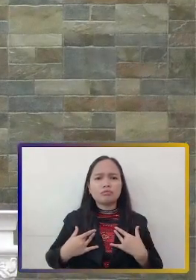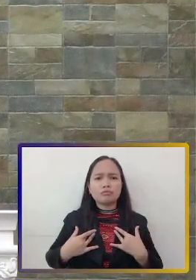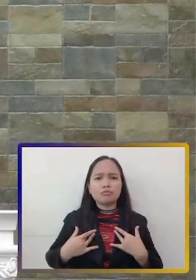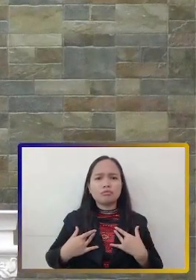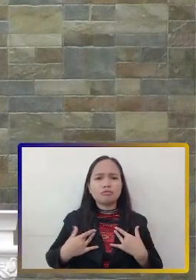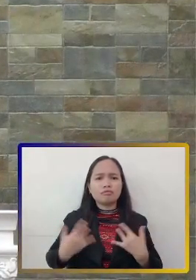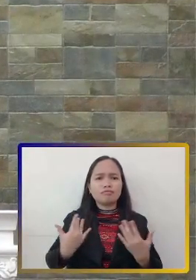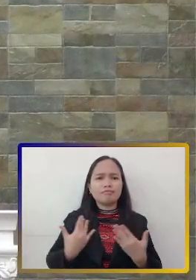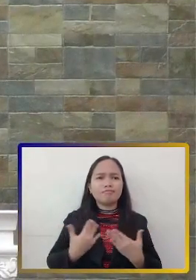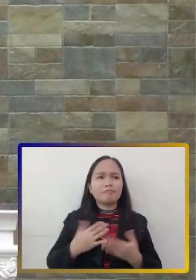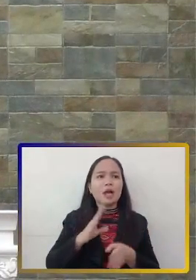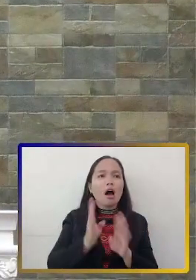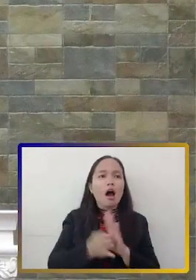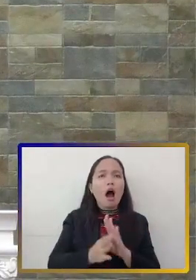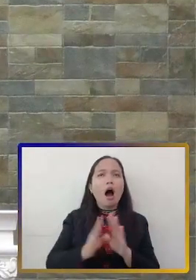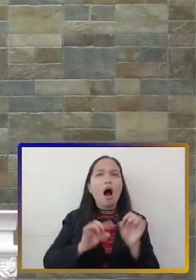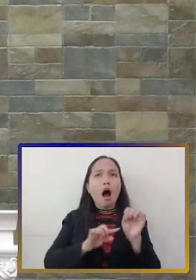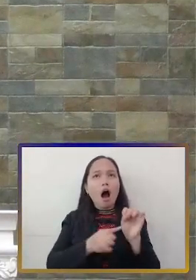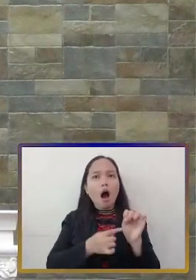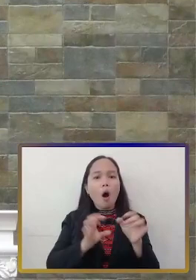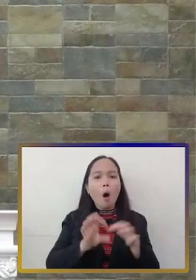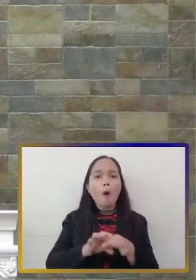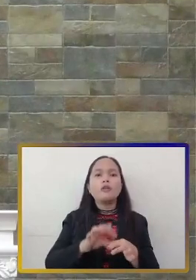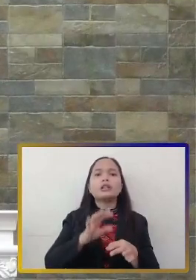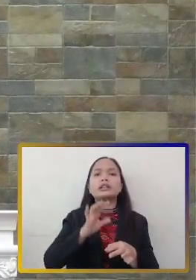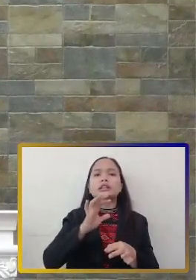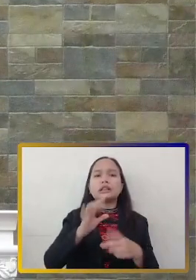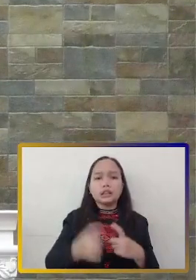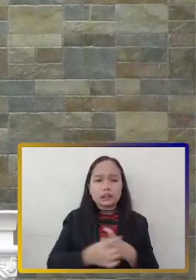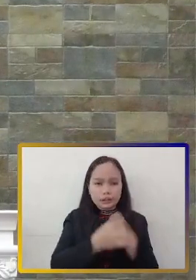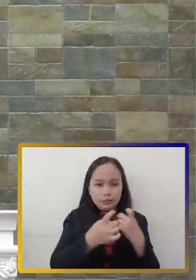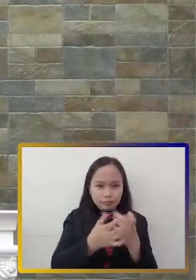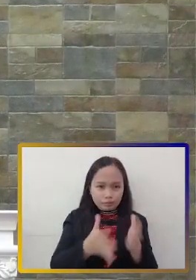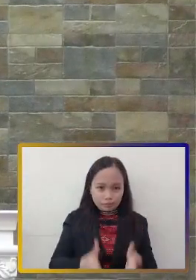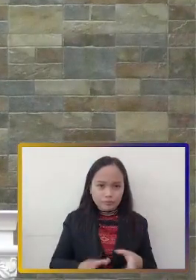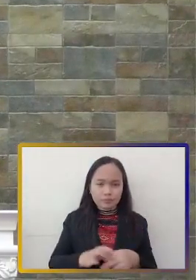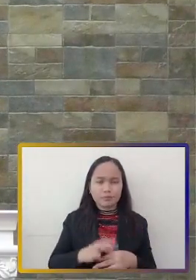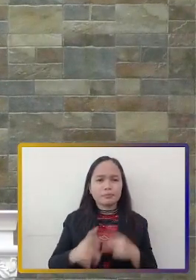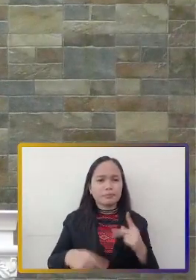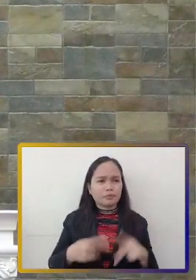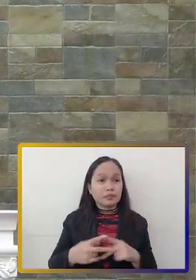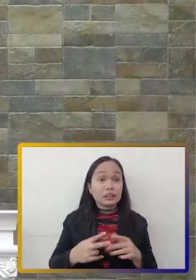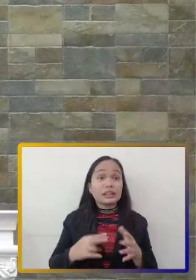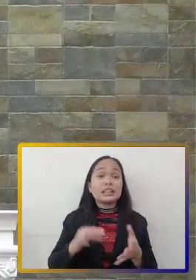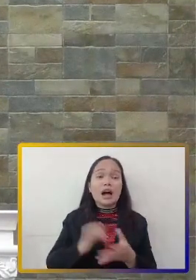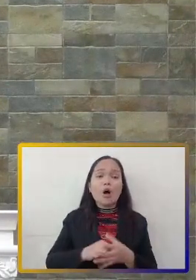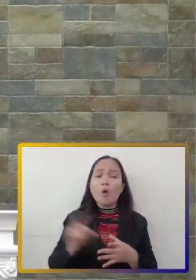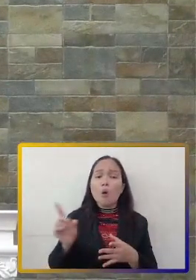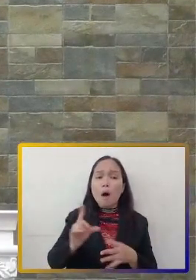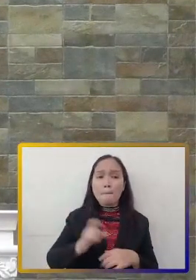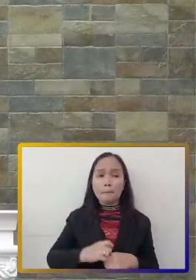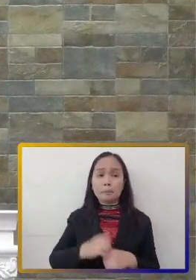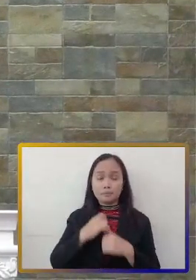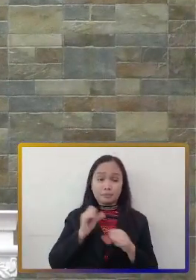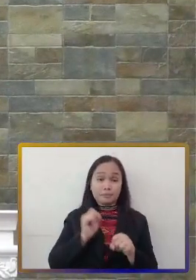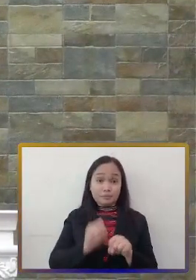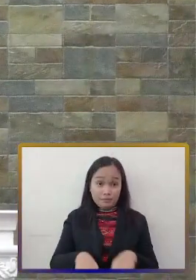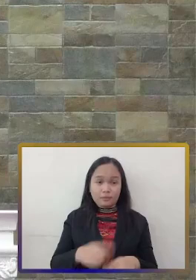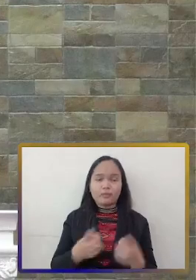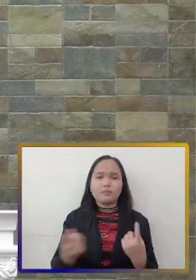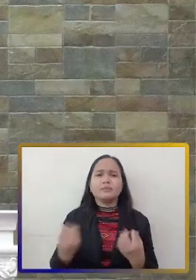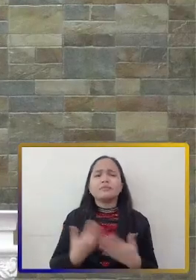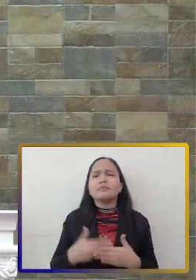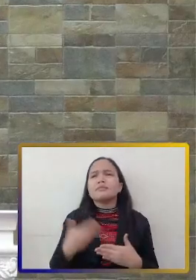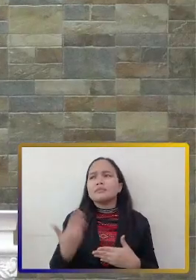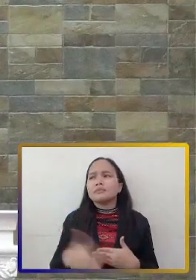but unrighteous people. You see that? That is what pride can do. Alright, so here is the apostle